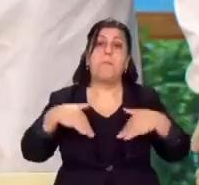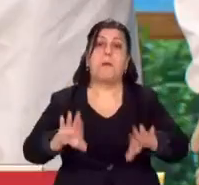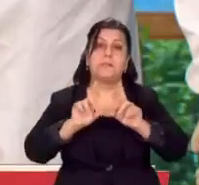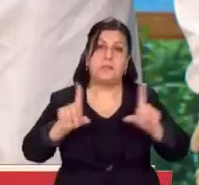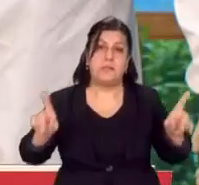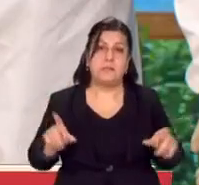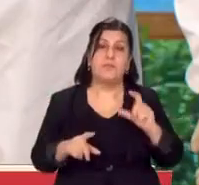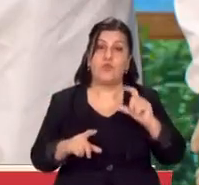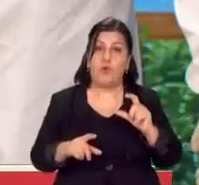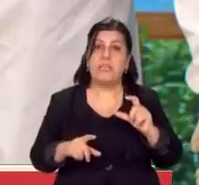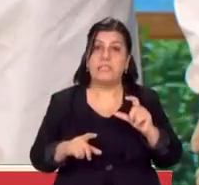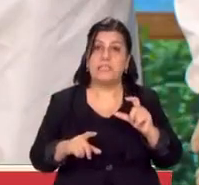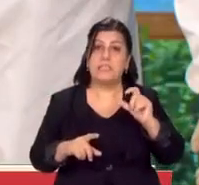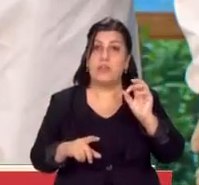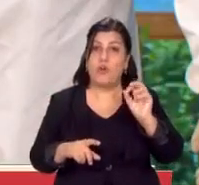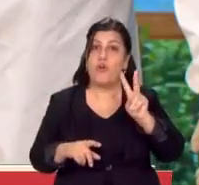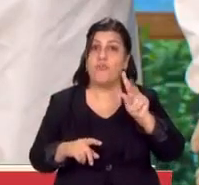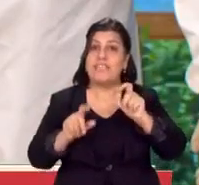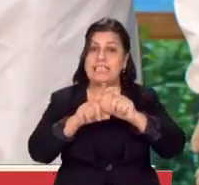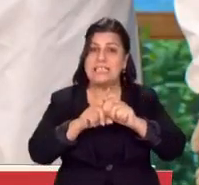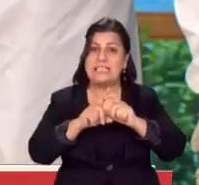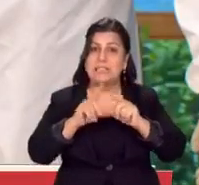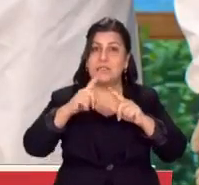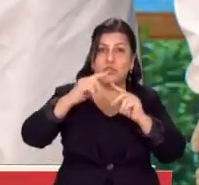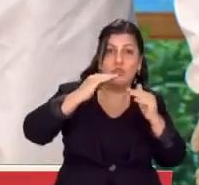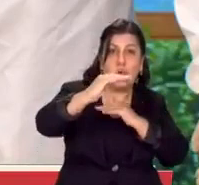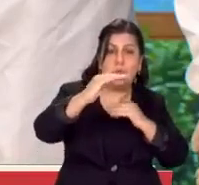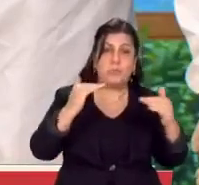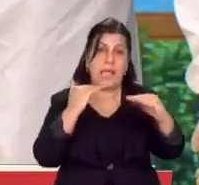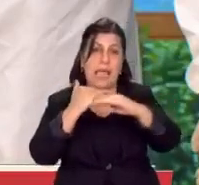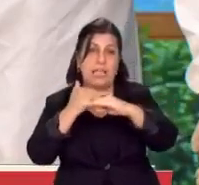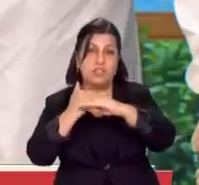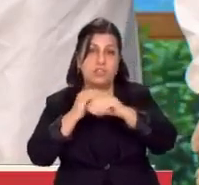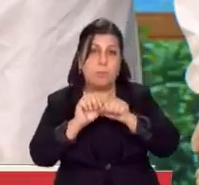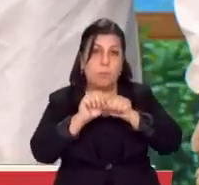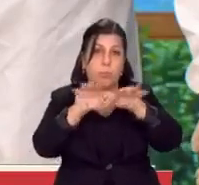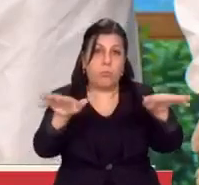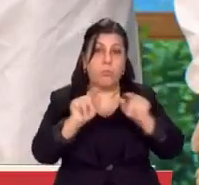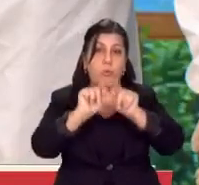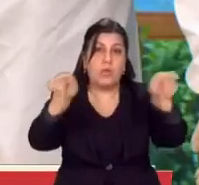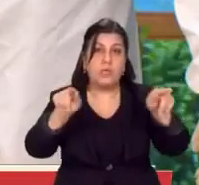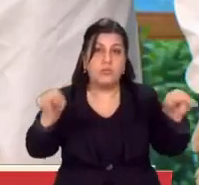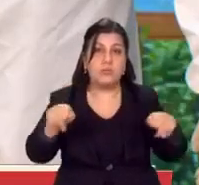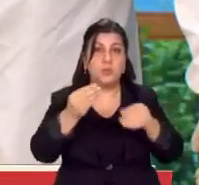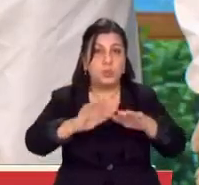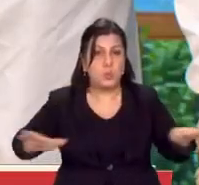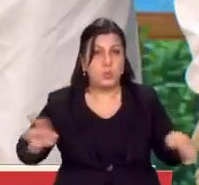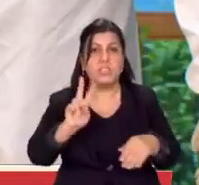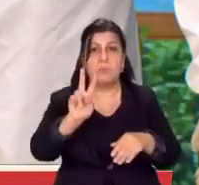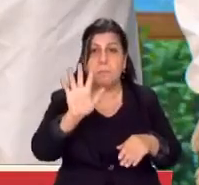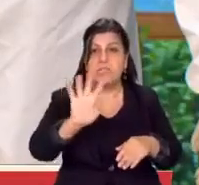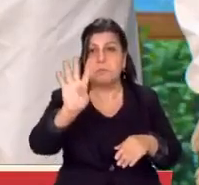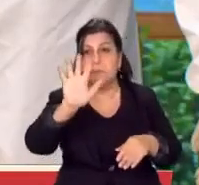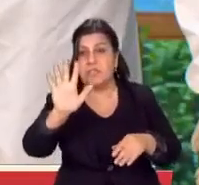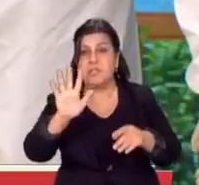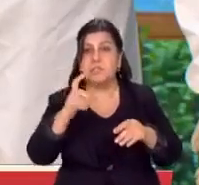Şimdi komik Aslında toplumda eşit bulaşıyor çocukları da bulaşıyor gençlere de hatta En fazla 25